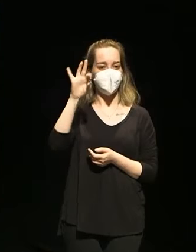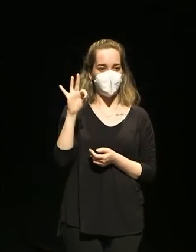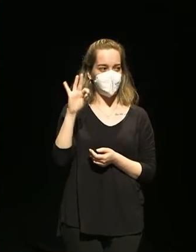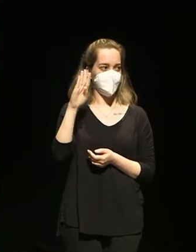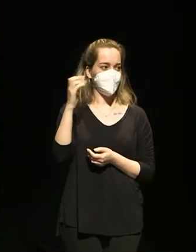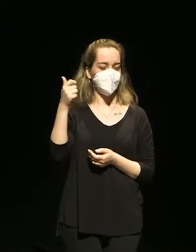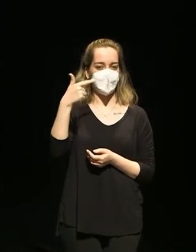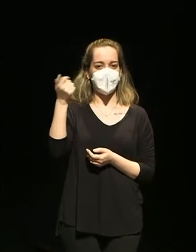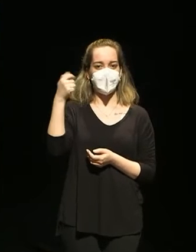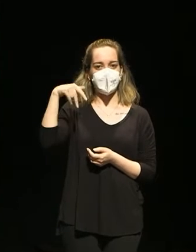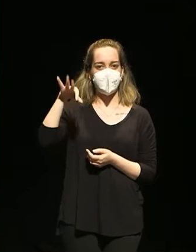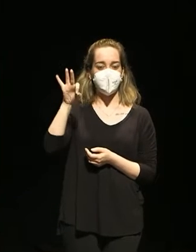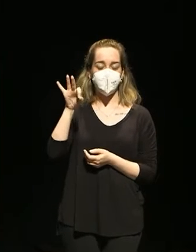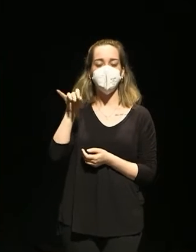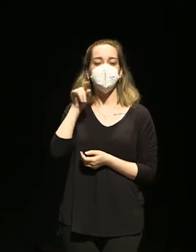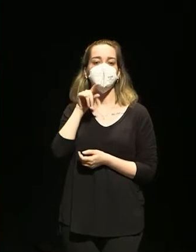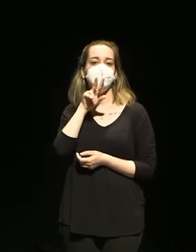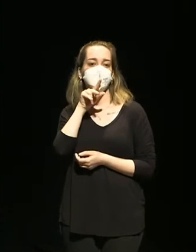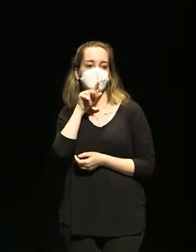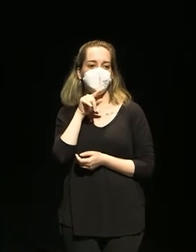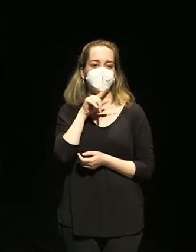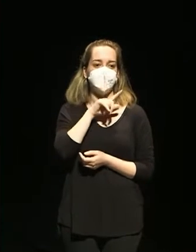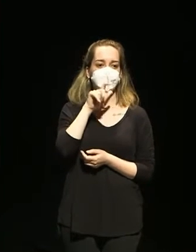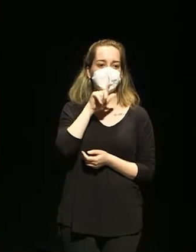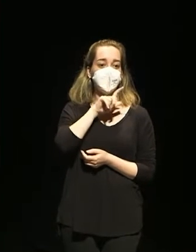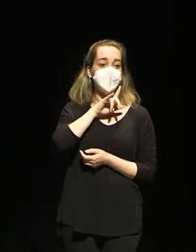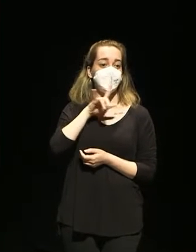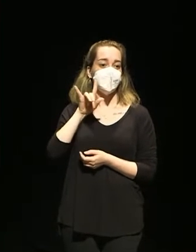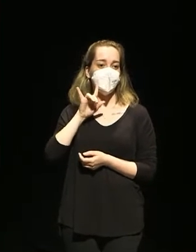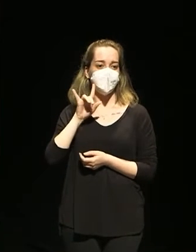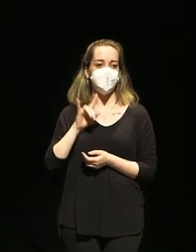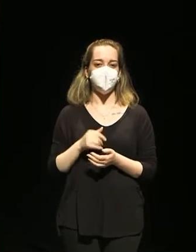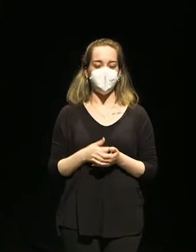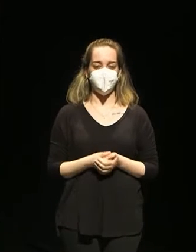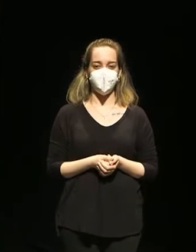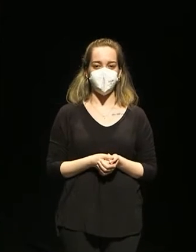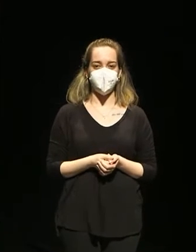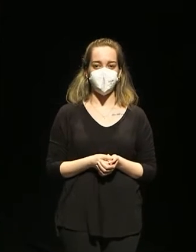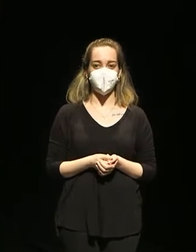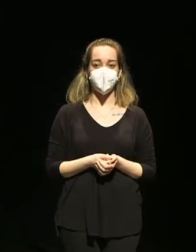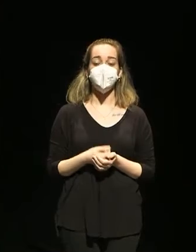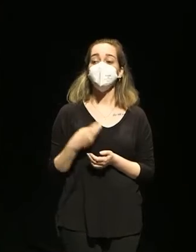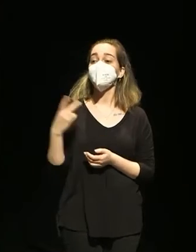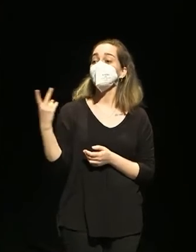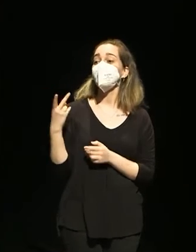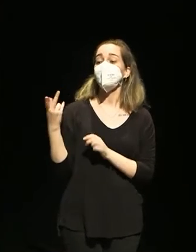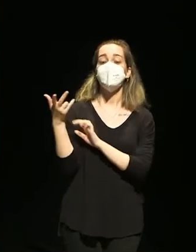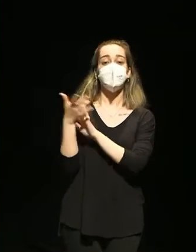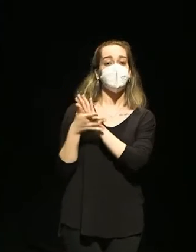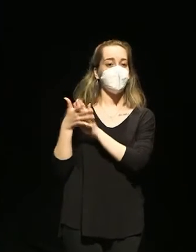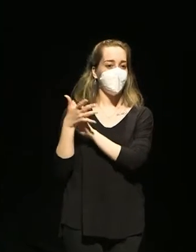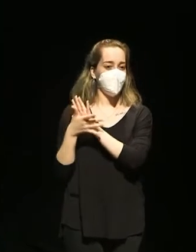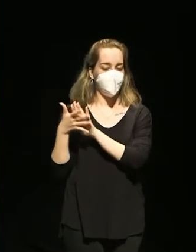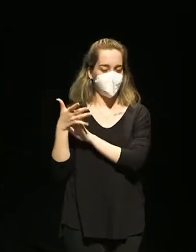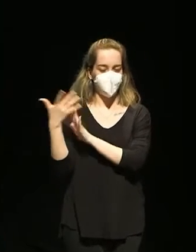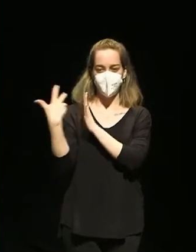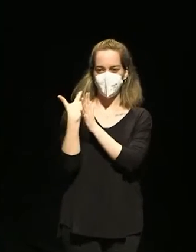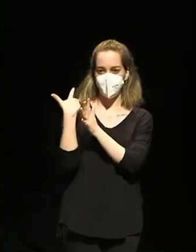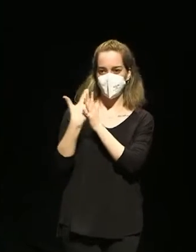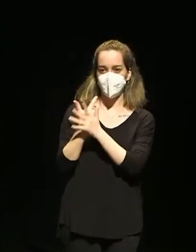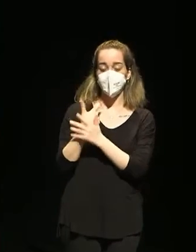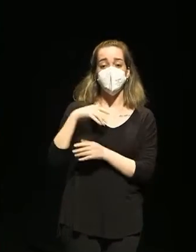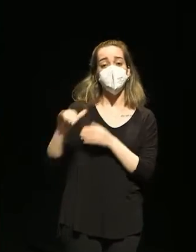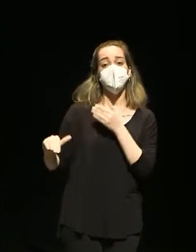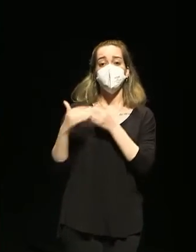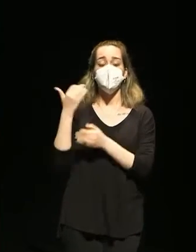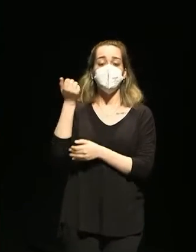scusi, benvenuti, siete a casa tua, lo sai. Sì, sì, sì. Que ens parlaran, que s'estan aquí presencialment. Començarem per l'Aymeric.